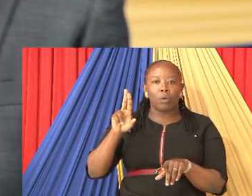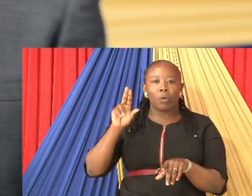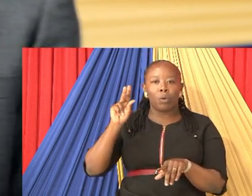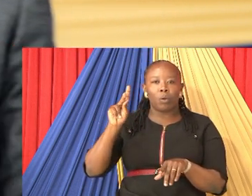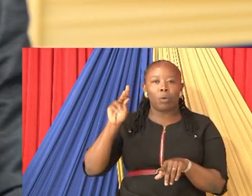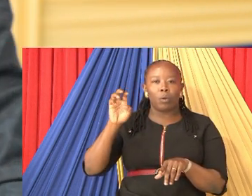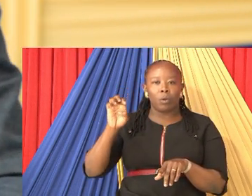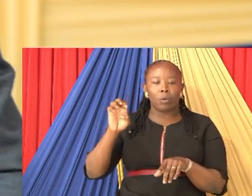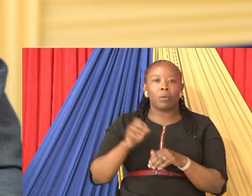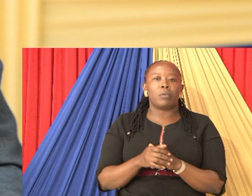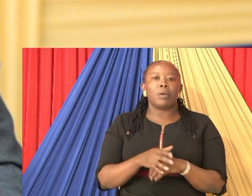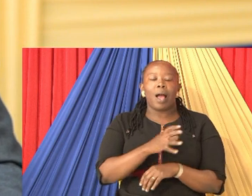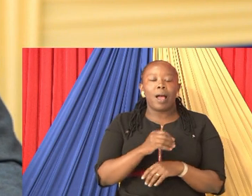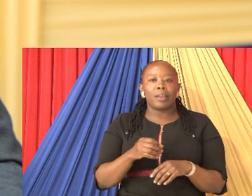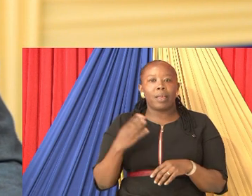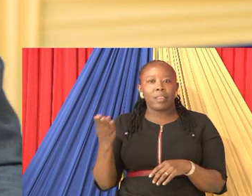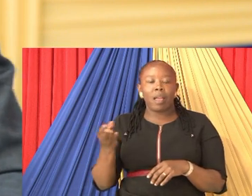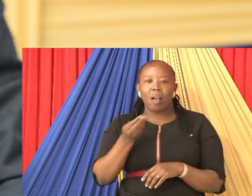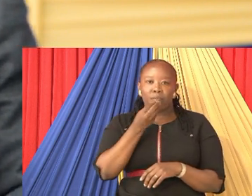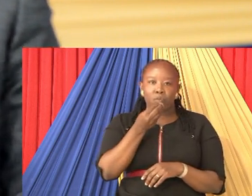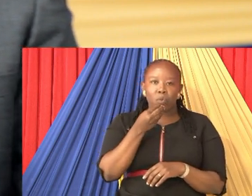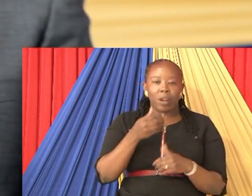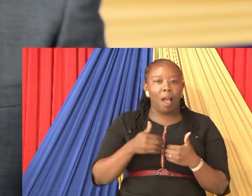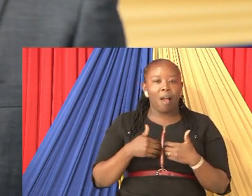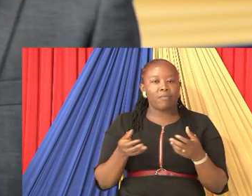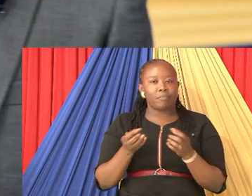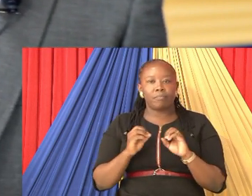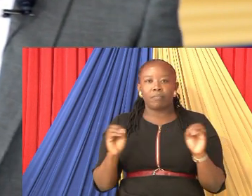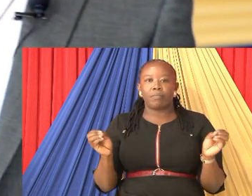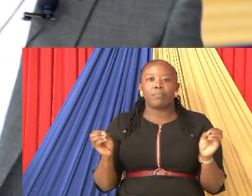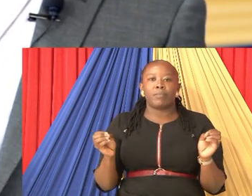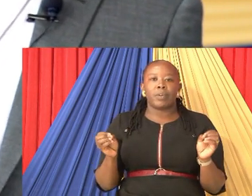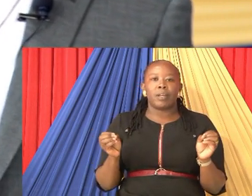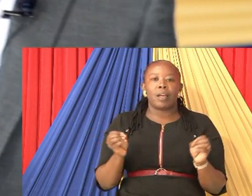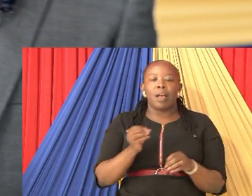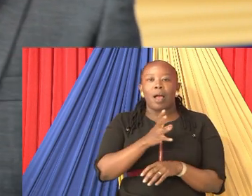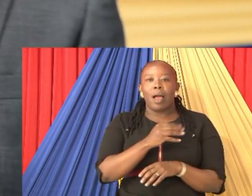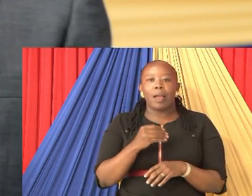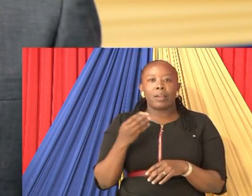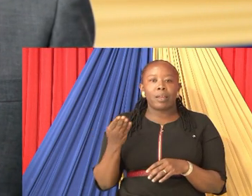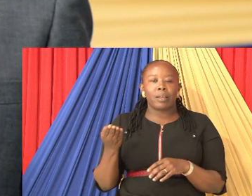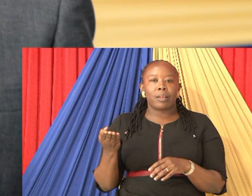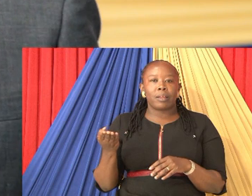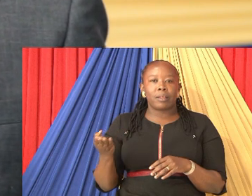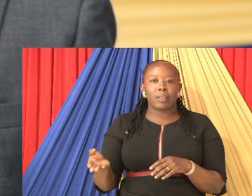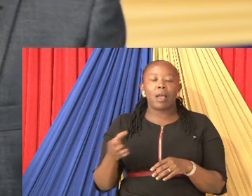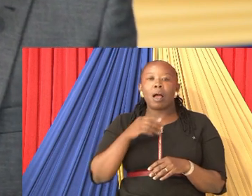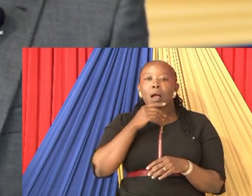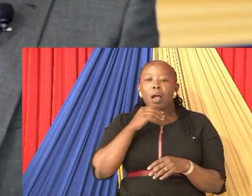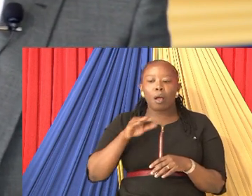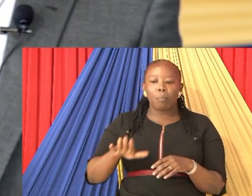na chakula pia. Wakati ule kuna kijana mmoja alikuwa na mikate mitano na samaki